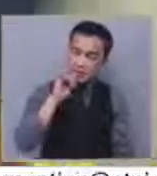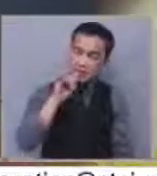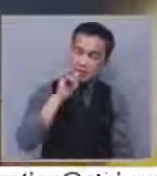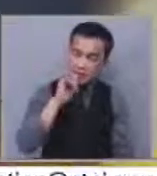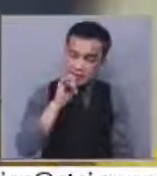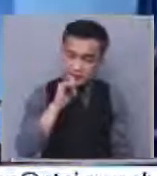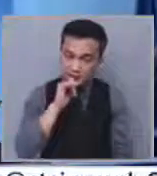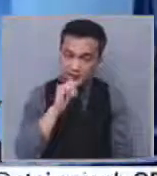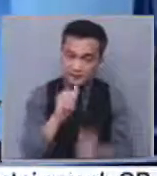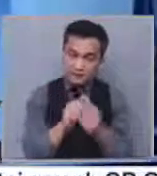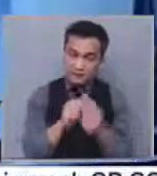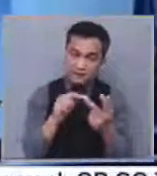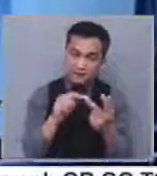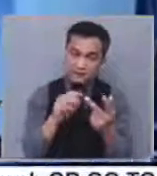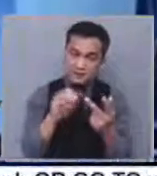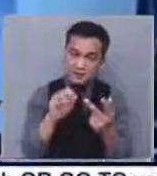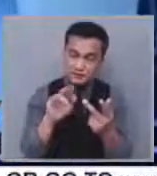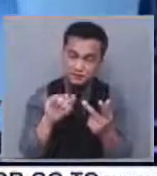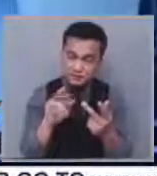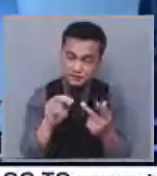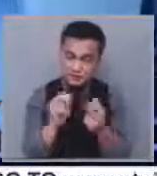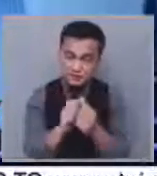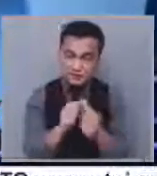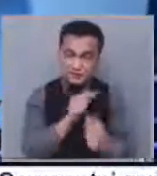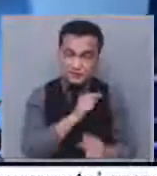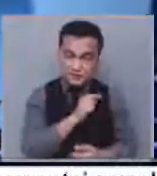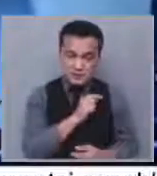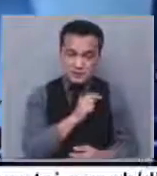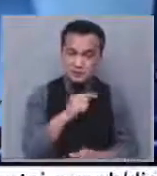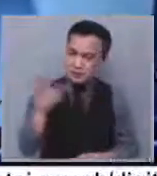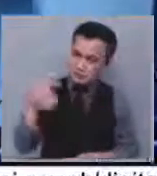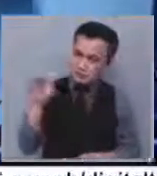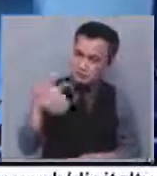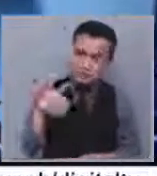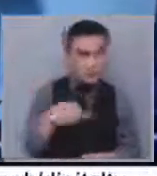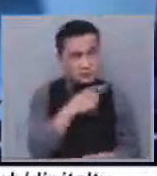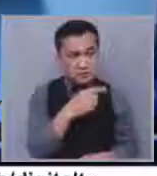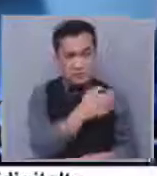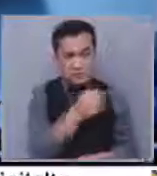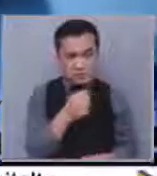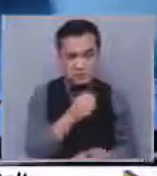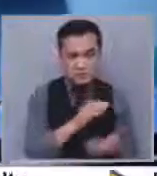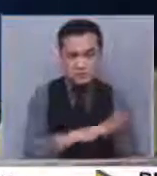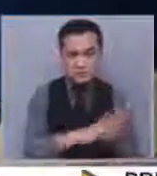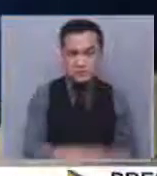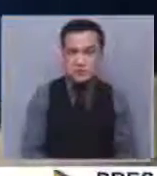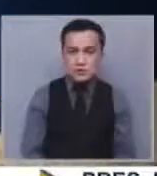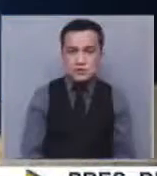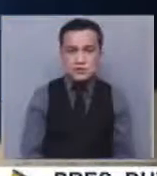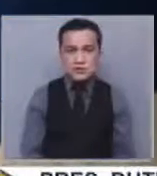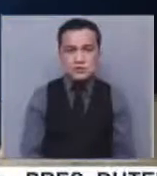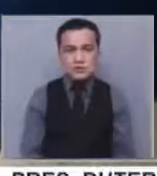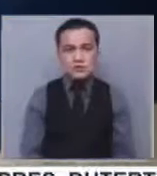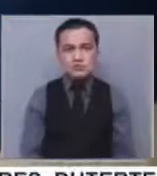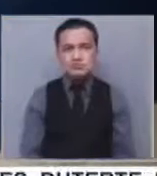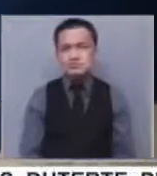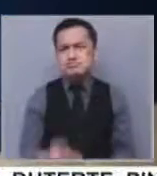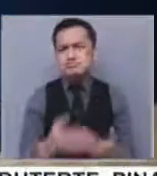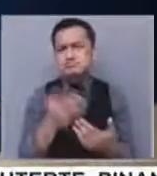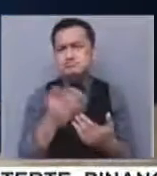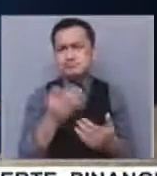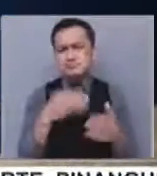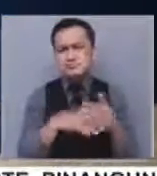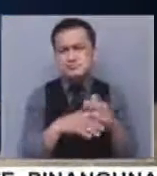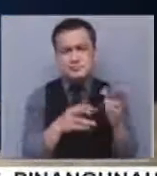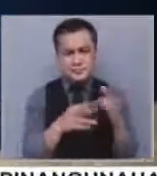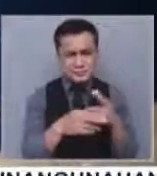Meljon ang gwardiya ng eskwelahan, niyaya siya nito na may kukunin lang sa paaralan. Madali nilang napasok ang silid kung saan nila nakuha